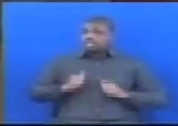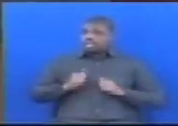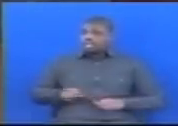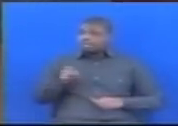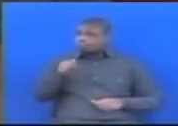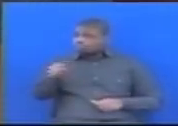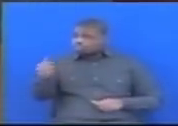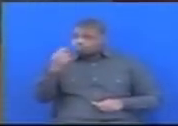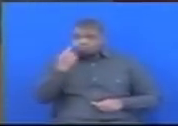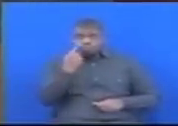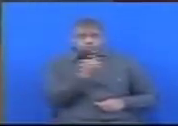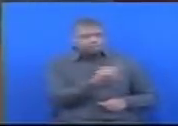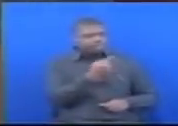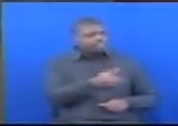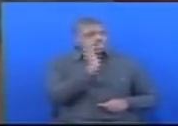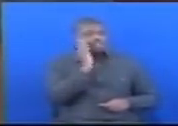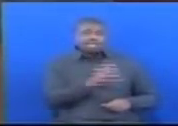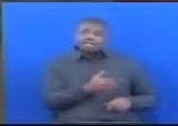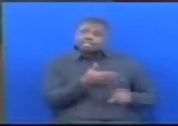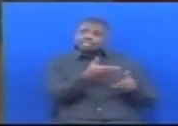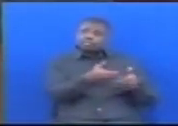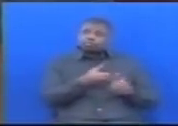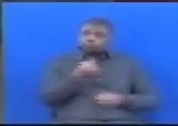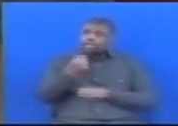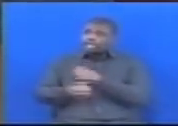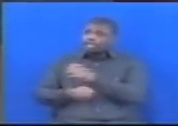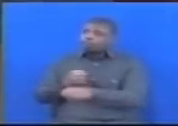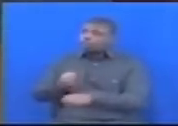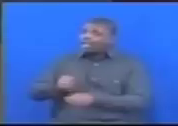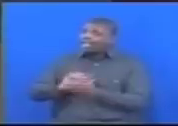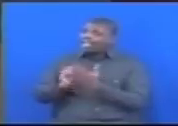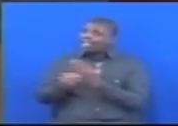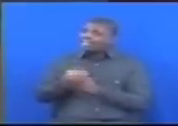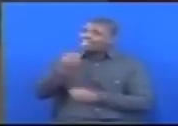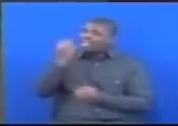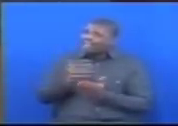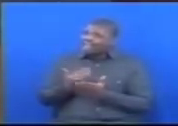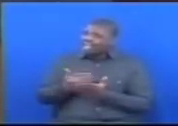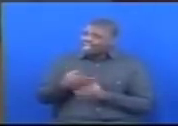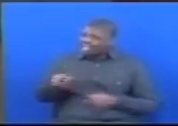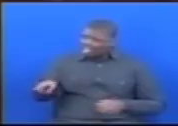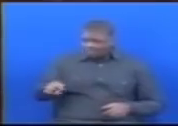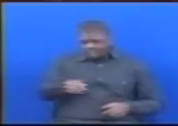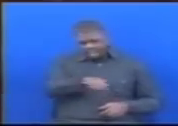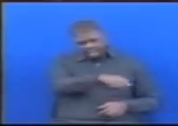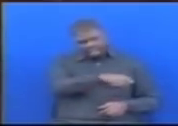ukajionea mwenyewe, je, serikali inawachukulia hatua gani ya haraka hawa kandarasi?